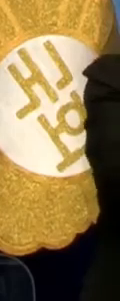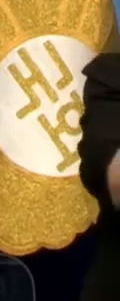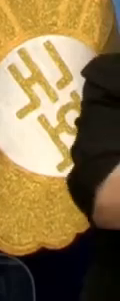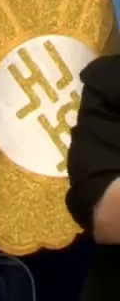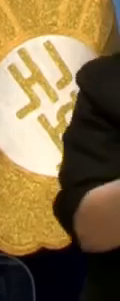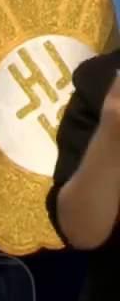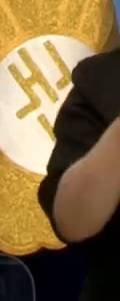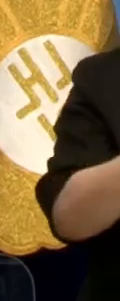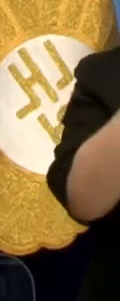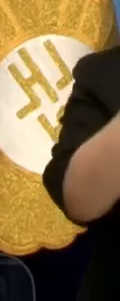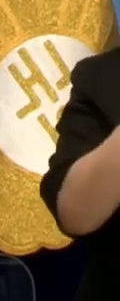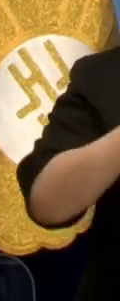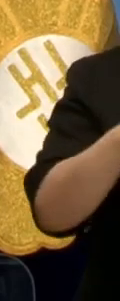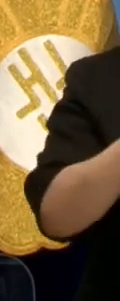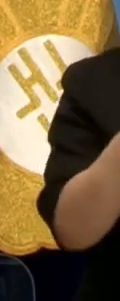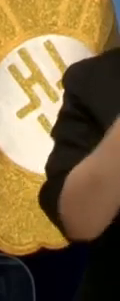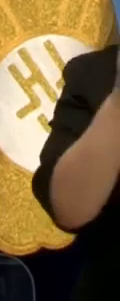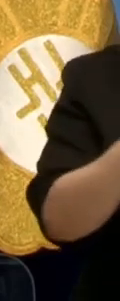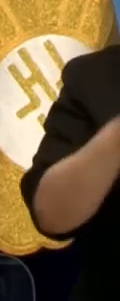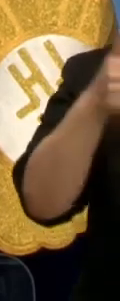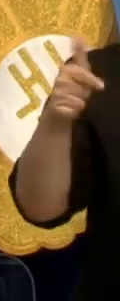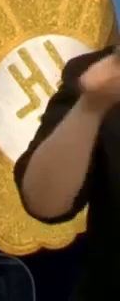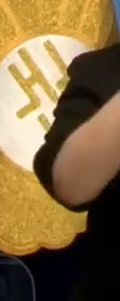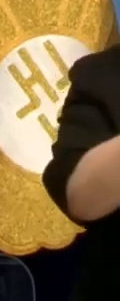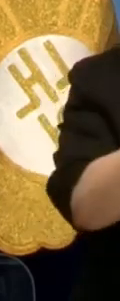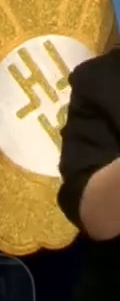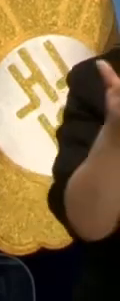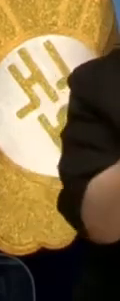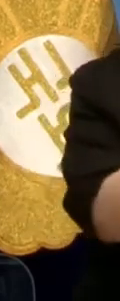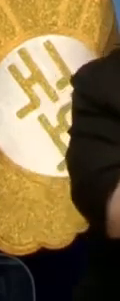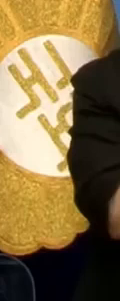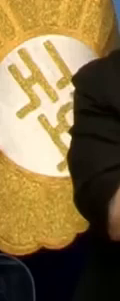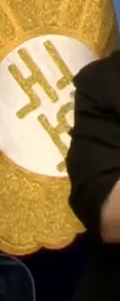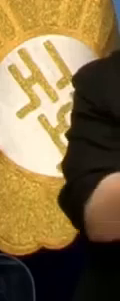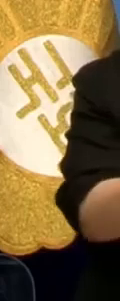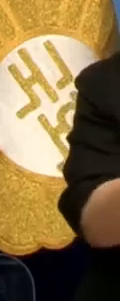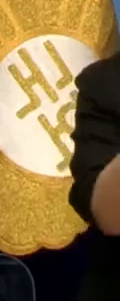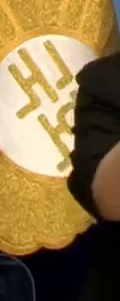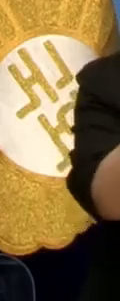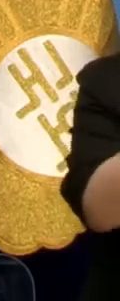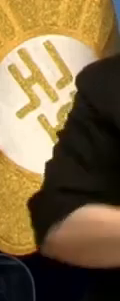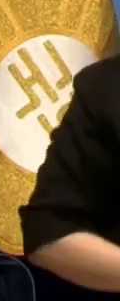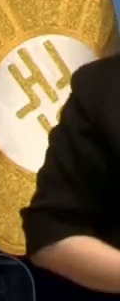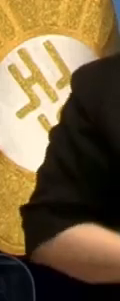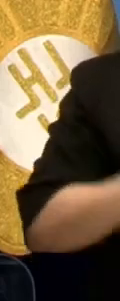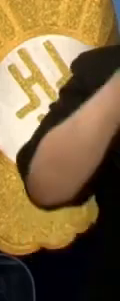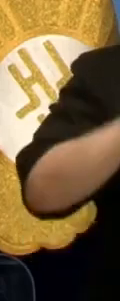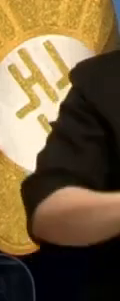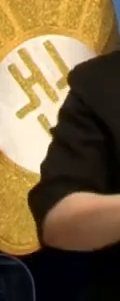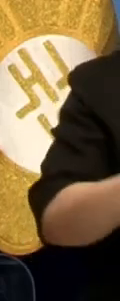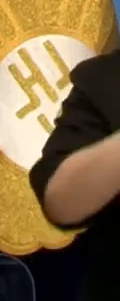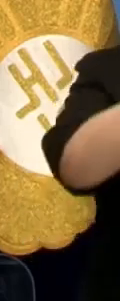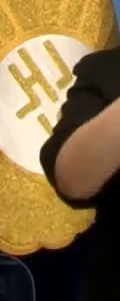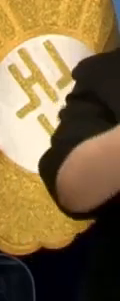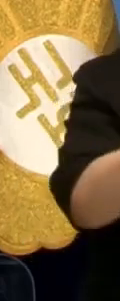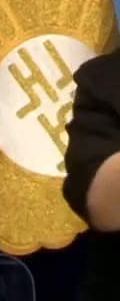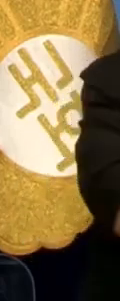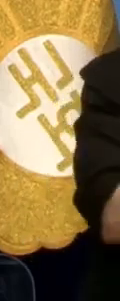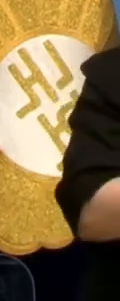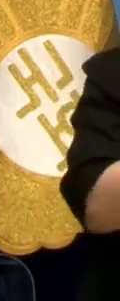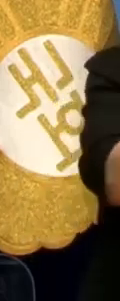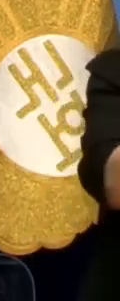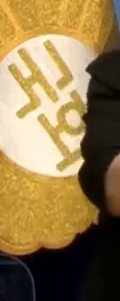고용과 소비가 늘던 그런 시대가 저물었습니다. 이제는 양극화 완화, 즉 분배